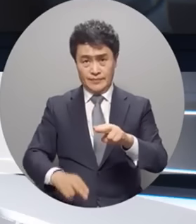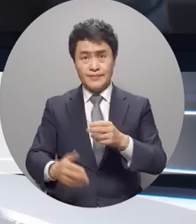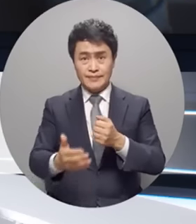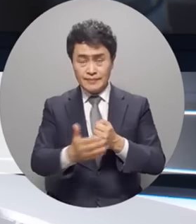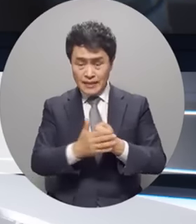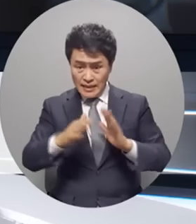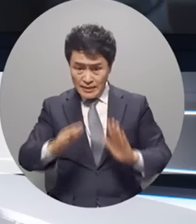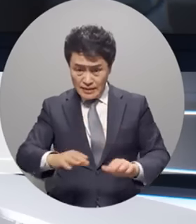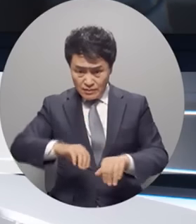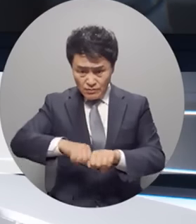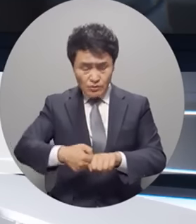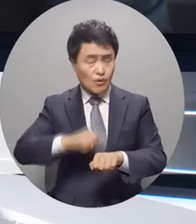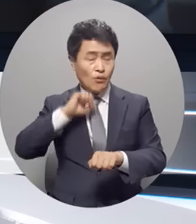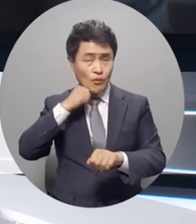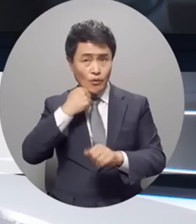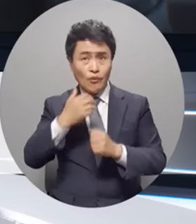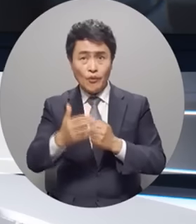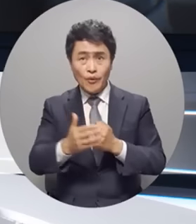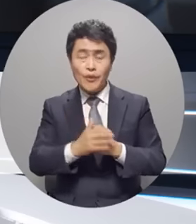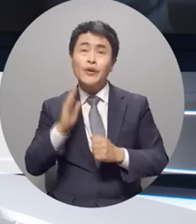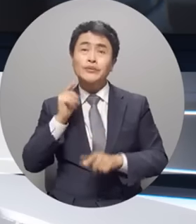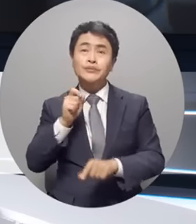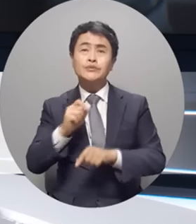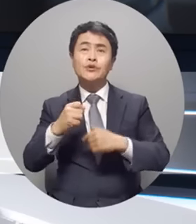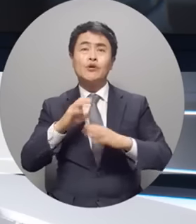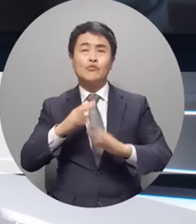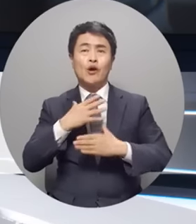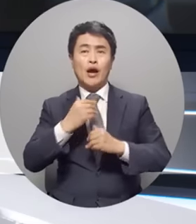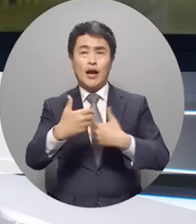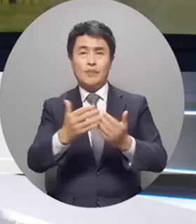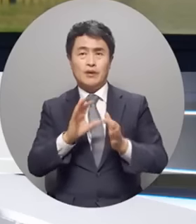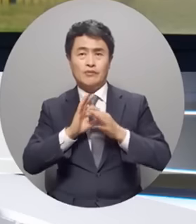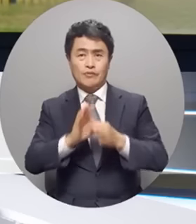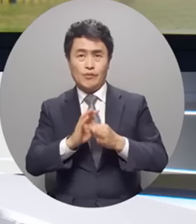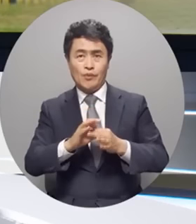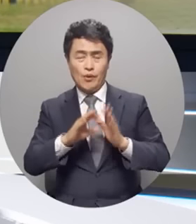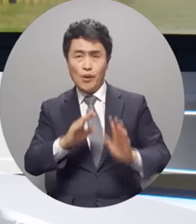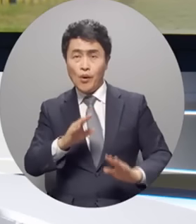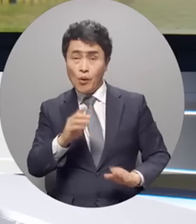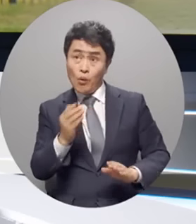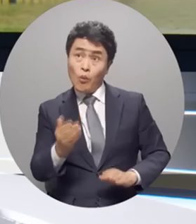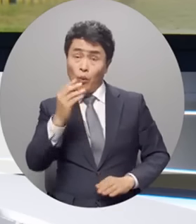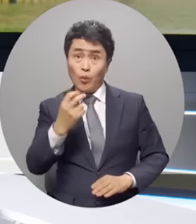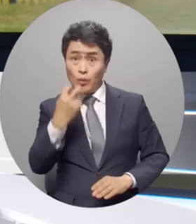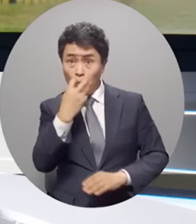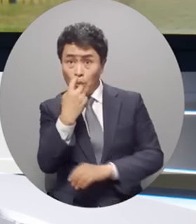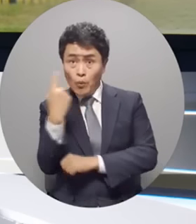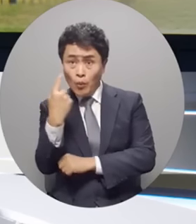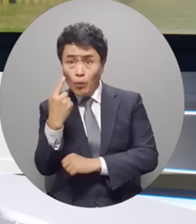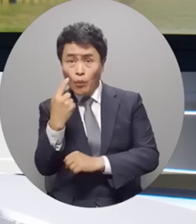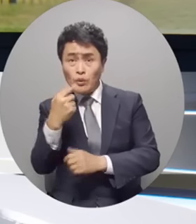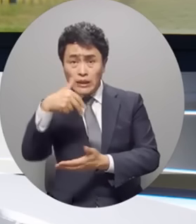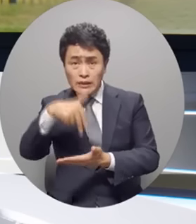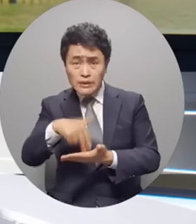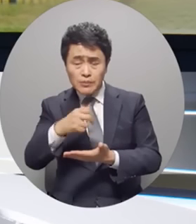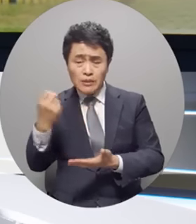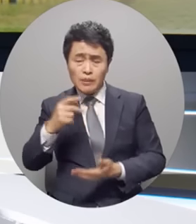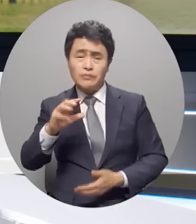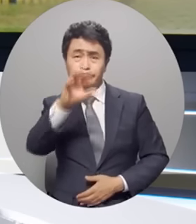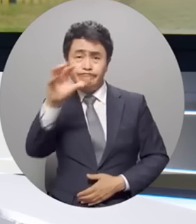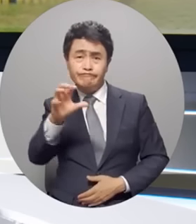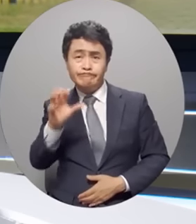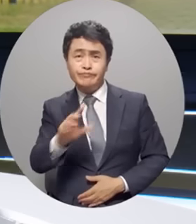당장 징계는 불가능하고 대통령실은 국가 안보와 직결된 고도의 보안시설 공사란 입장을 되풀이하고